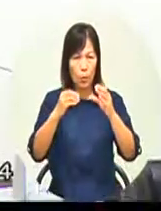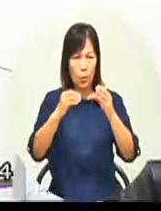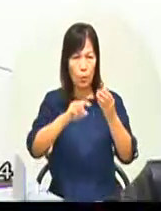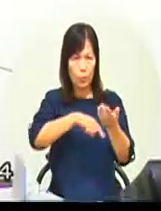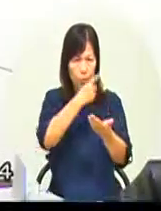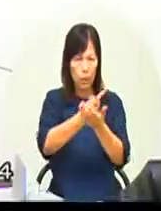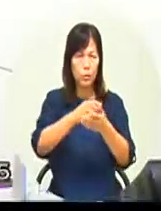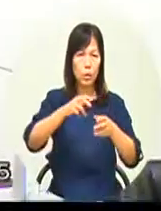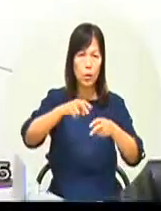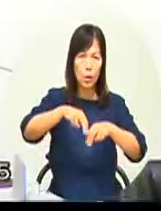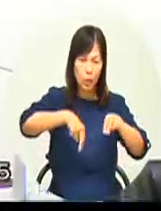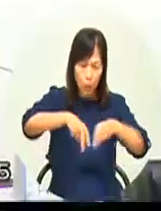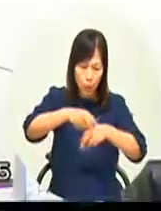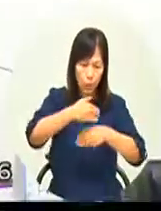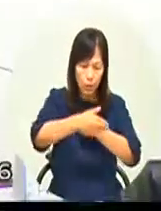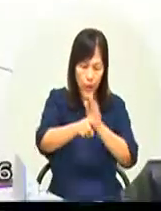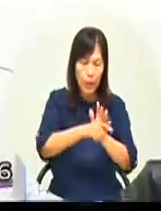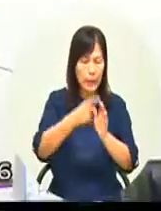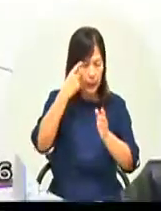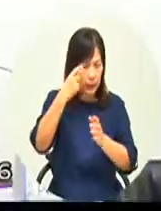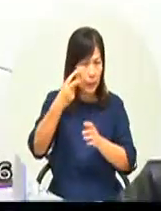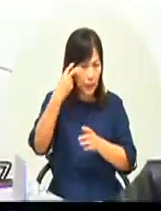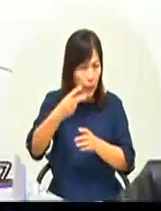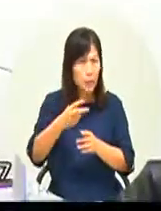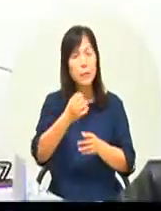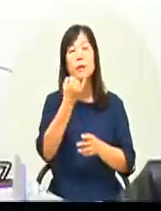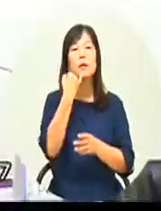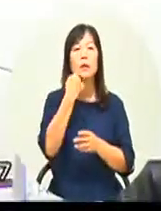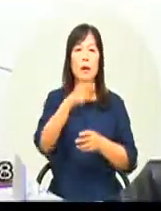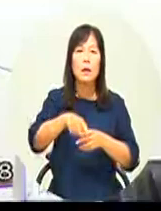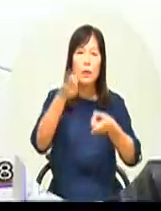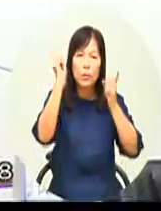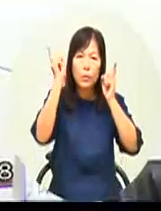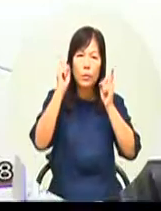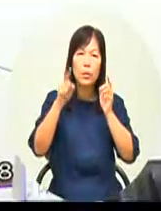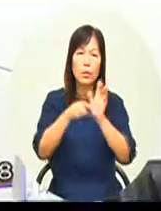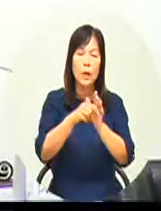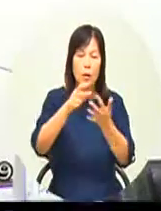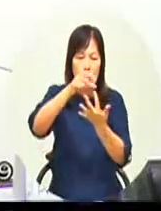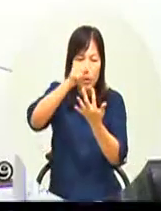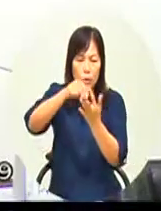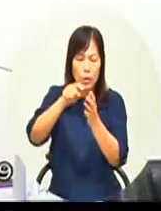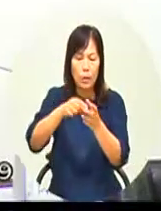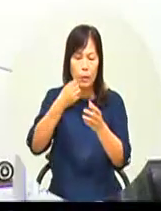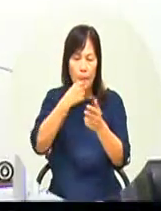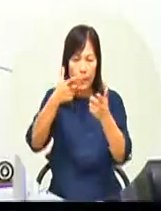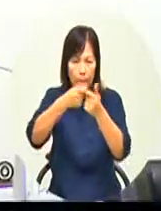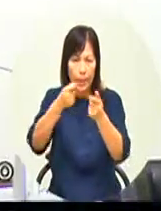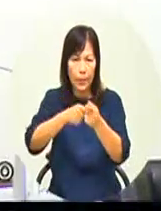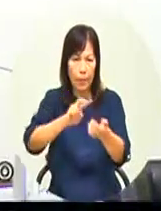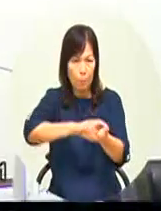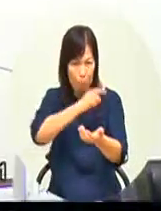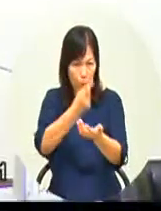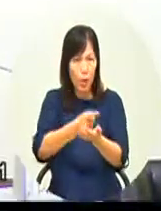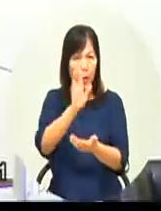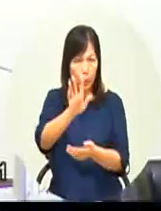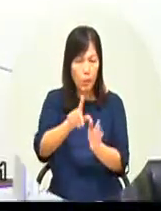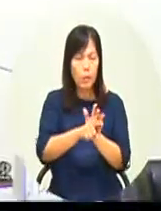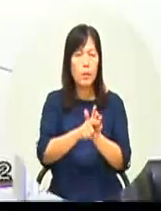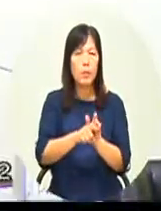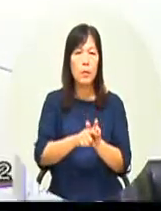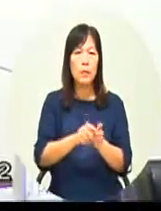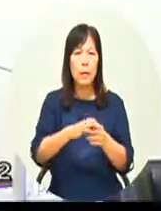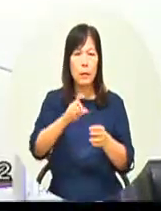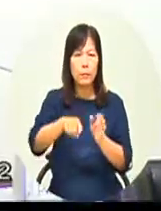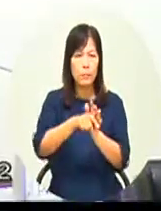今天一天的一日游或两日游，他这样的旅游能够马上挑选一个套装。那这些套装当然就是要